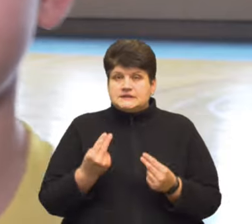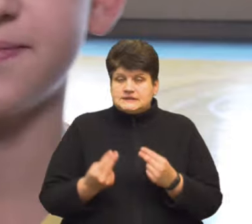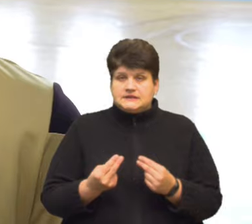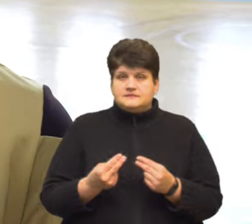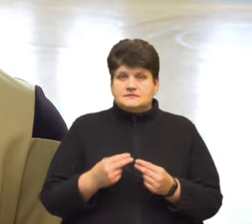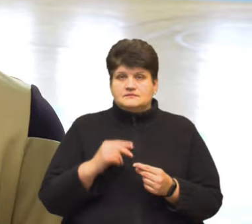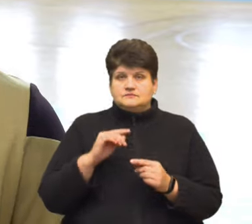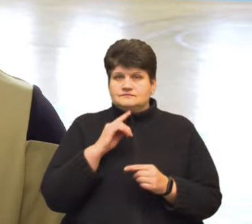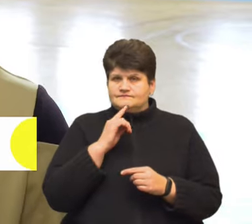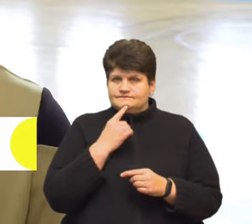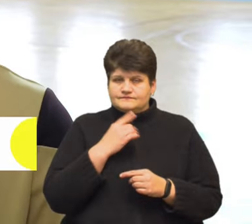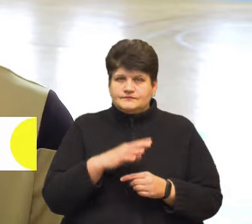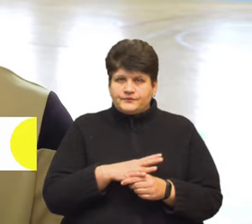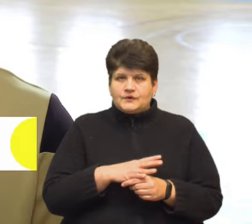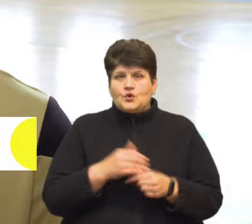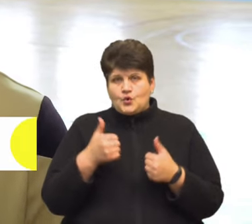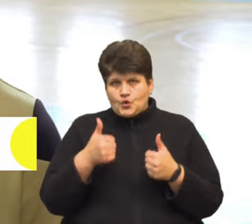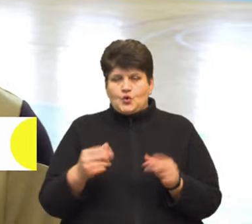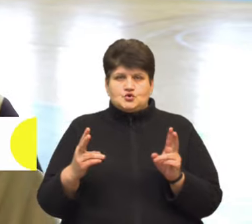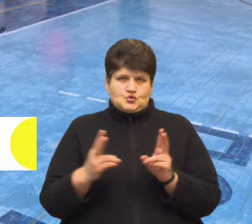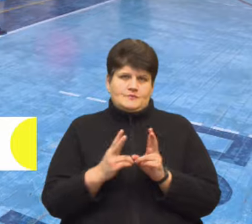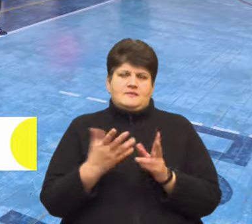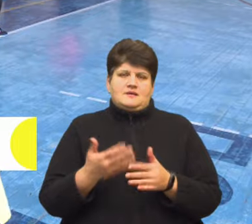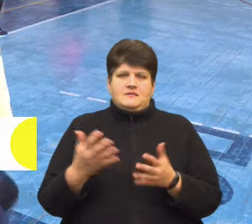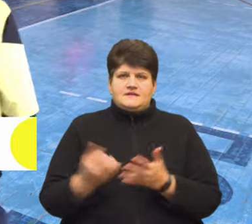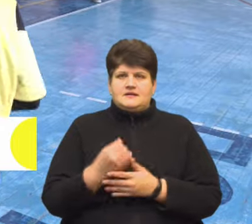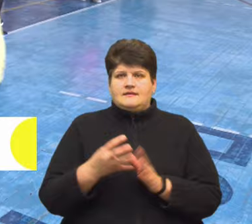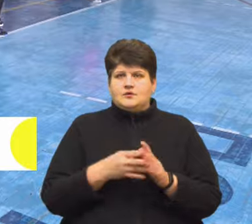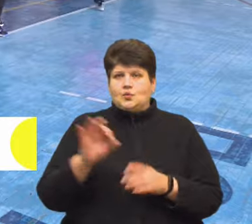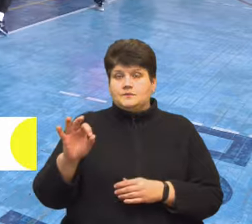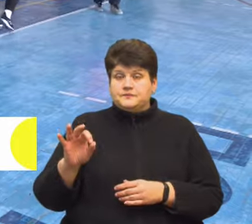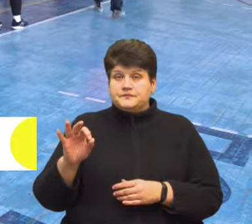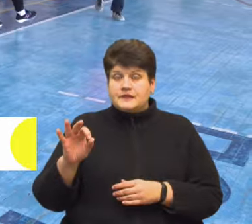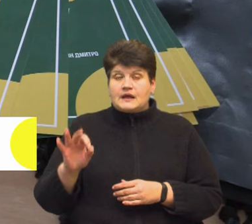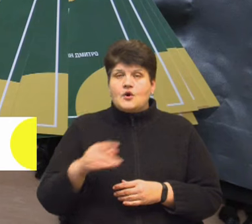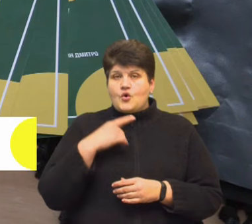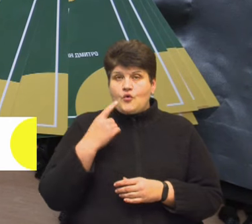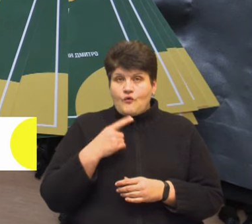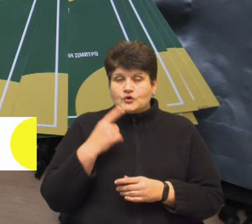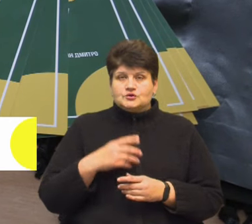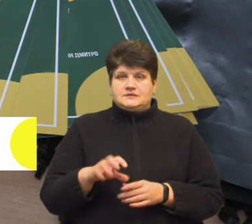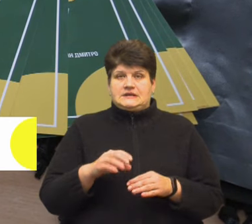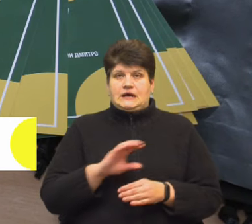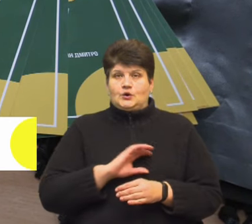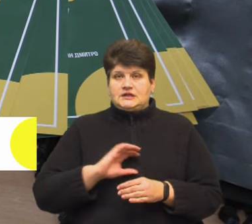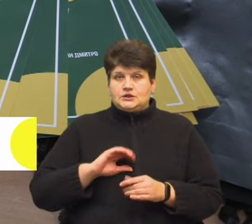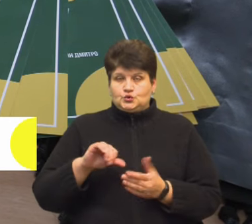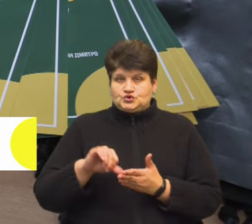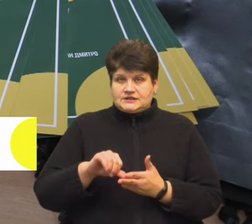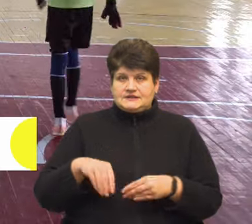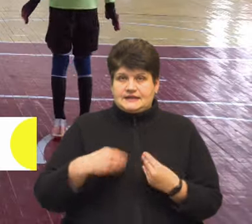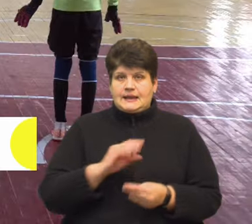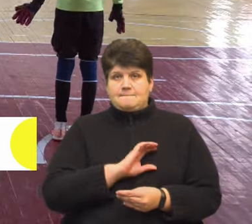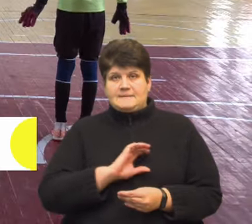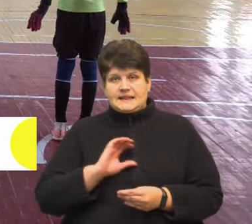Важко було хороші суперники ми від них виграли 9:0 як розповів Матвій Николайчук аби нагородити учасників приготували медалі та